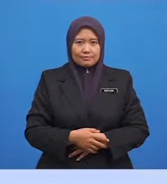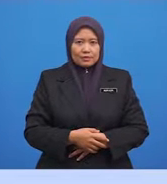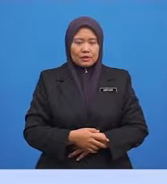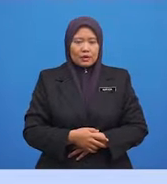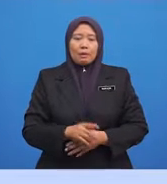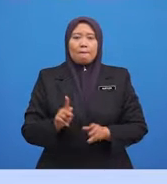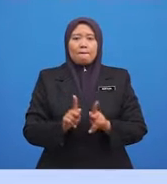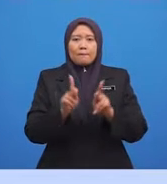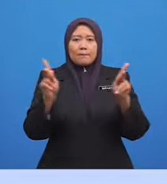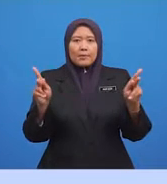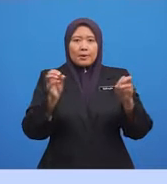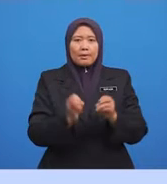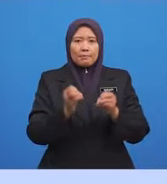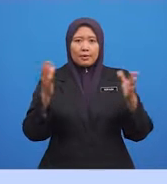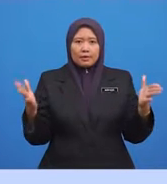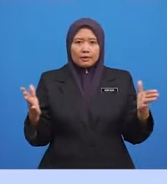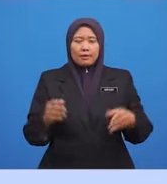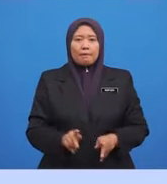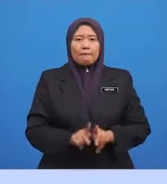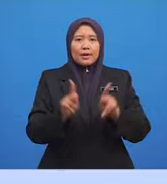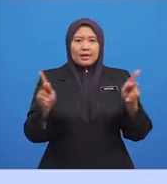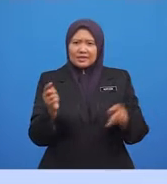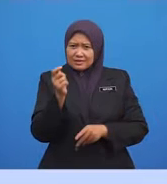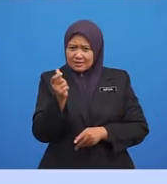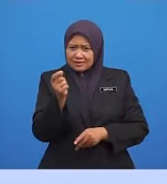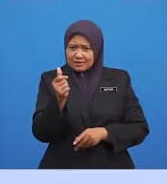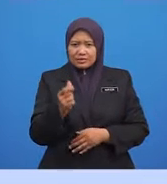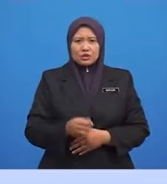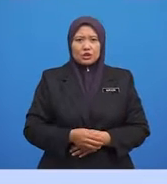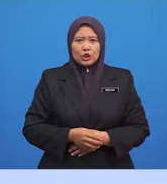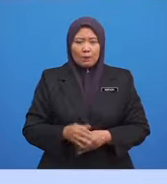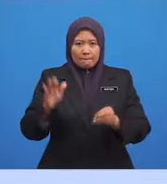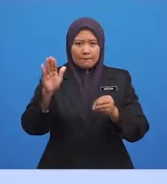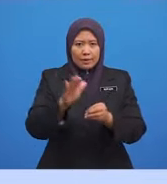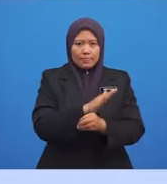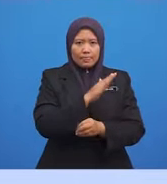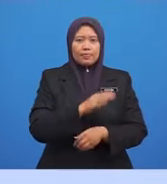Paling banyak, paling sedikit, penuh,